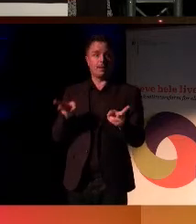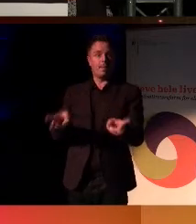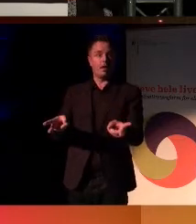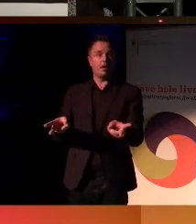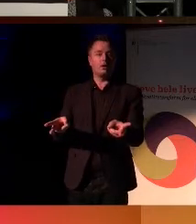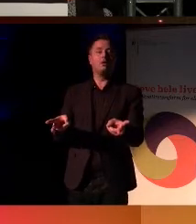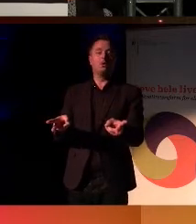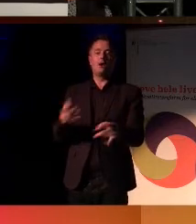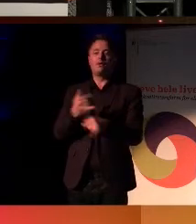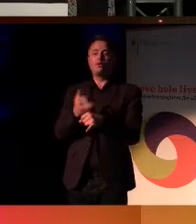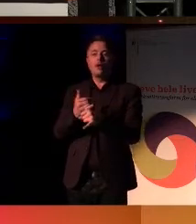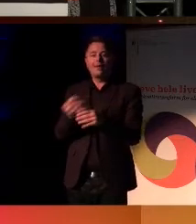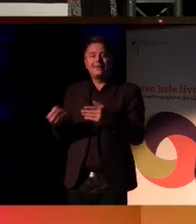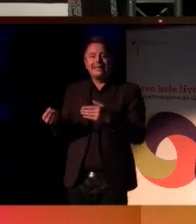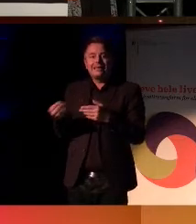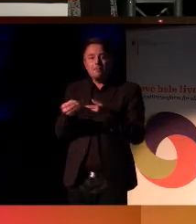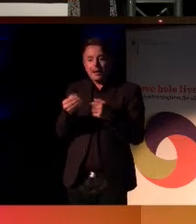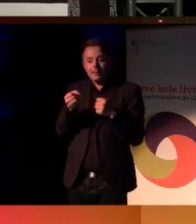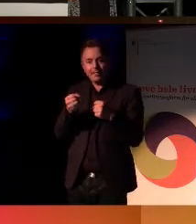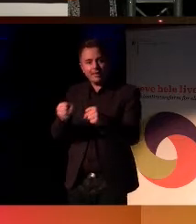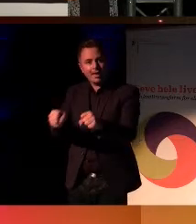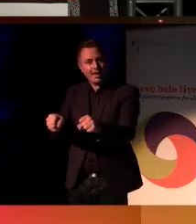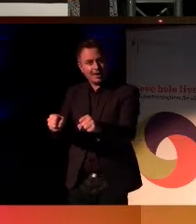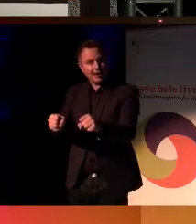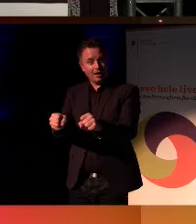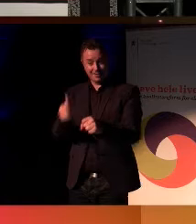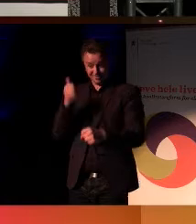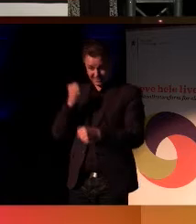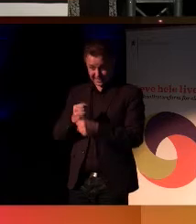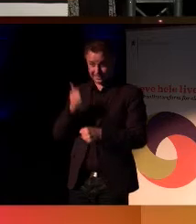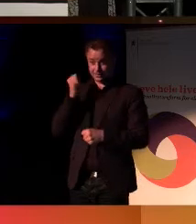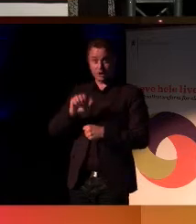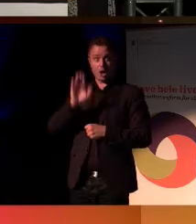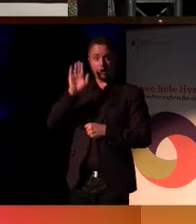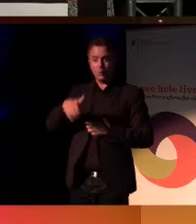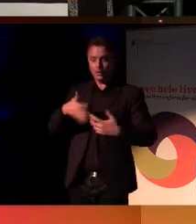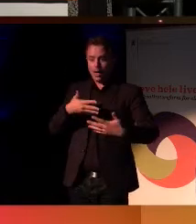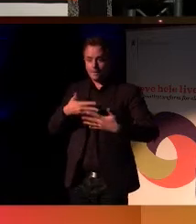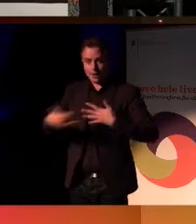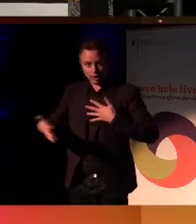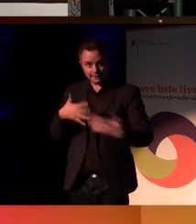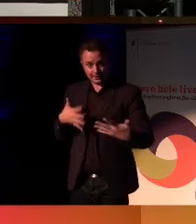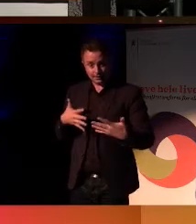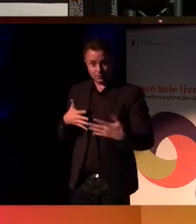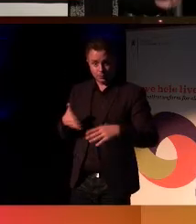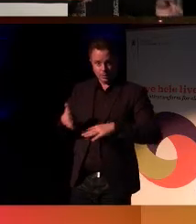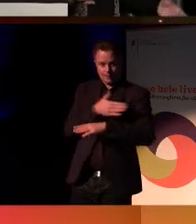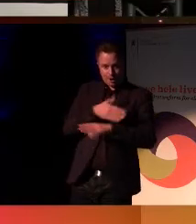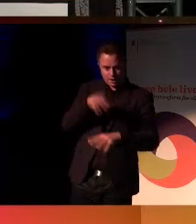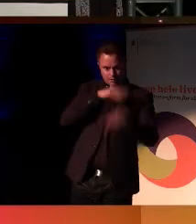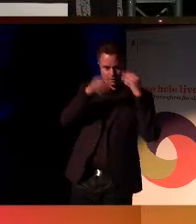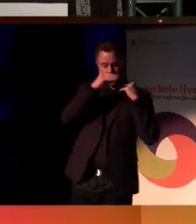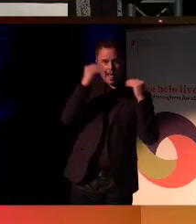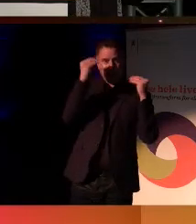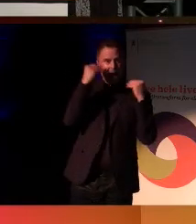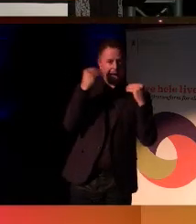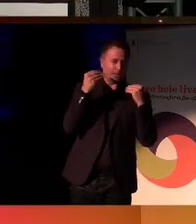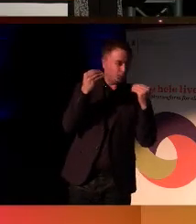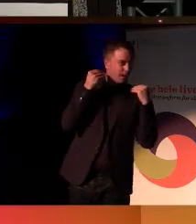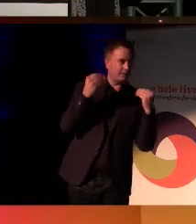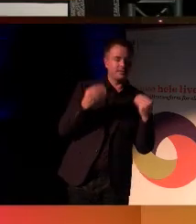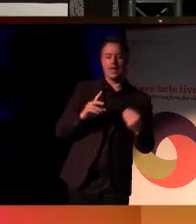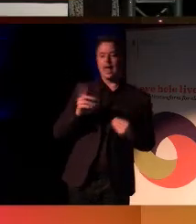kommer til implementeringsfasen, når det faktisk skal ut i livet. Det du har lært i en utdanning, det du har fått ut